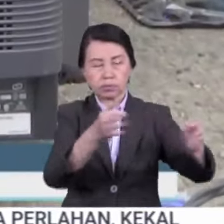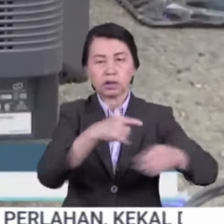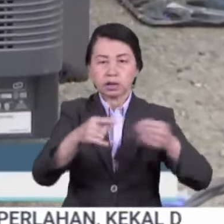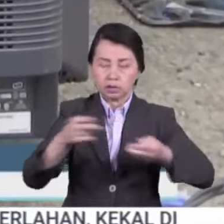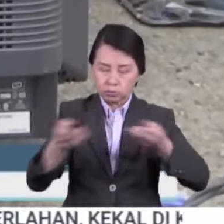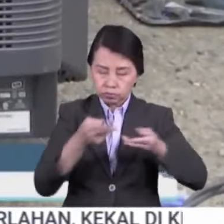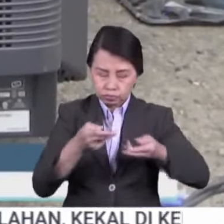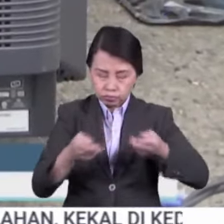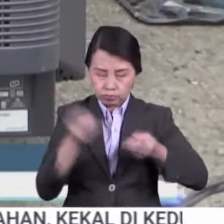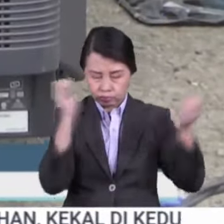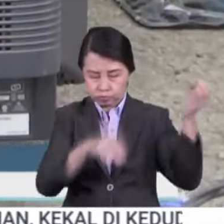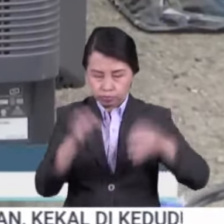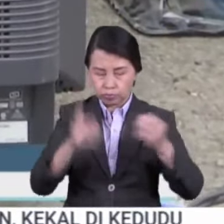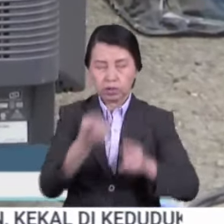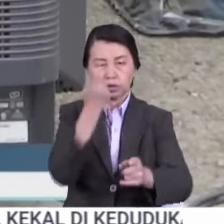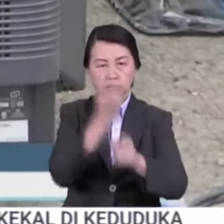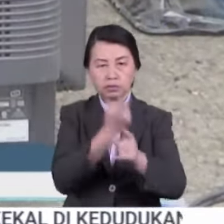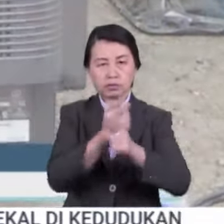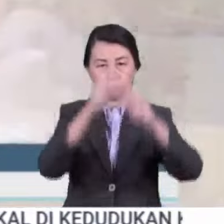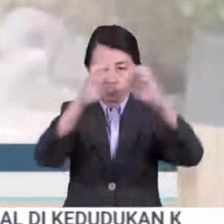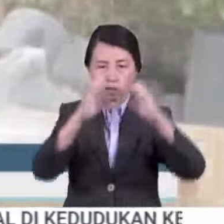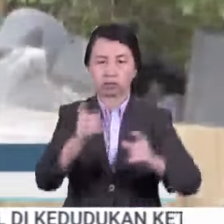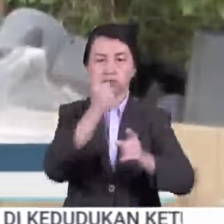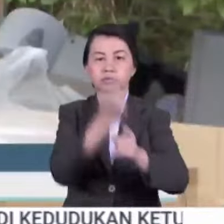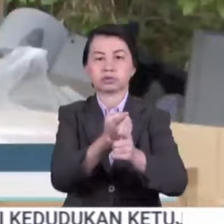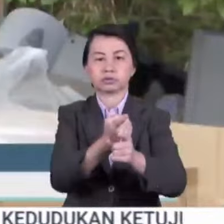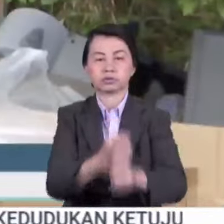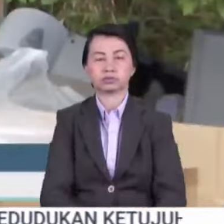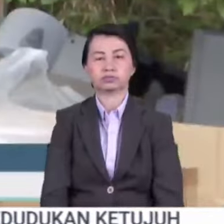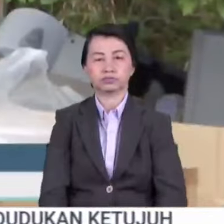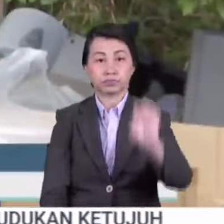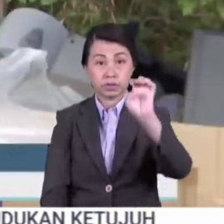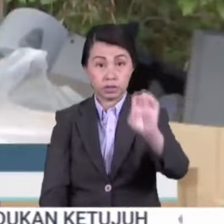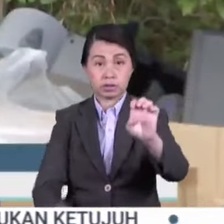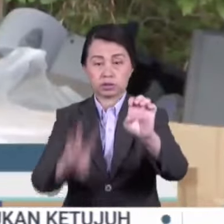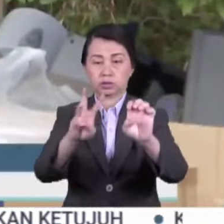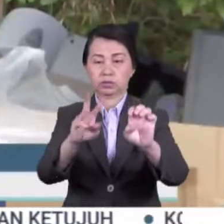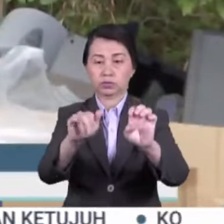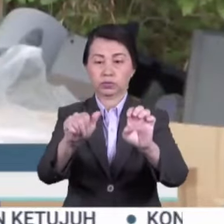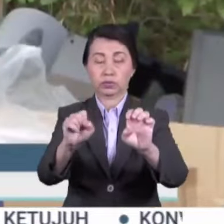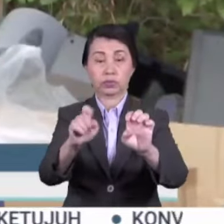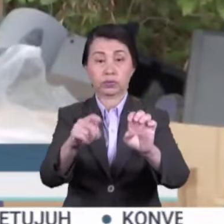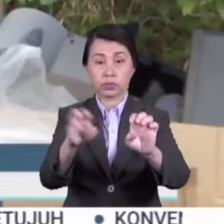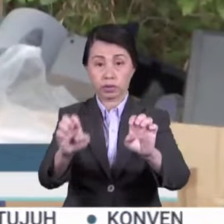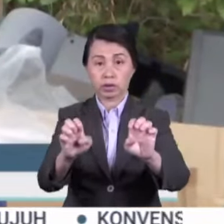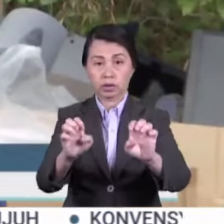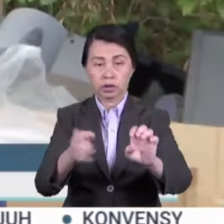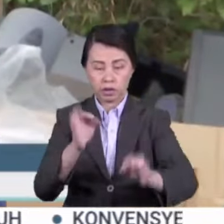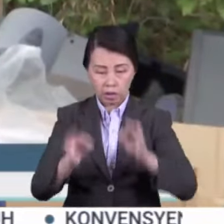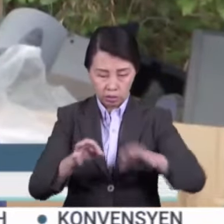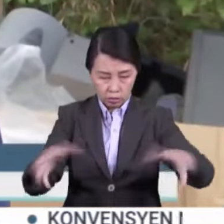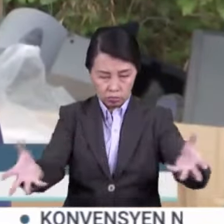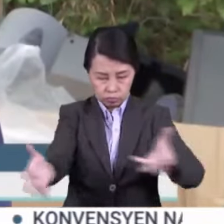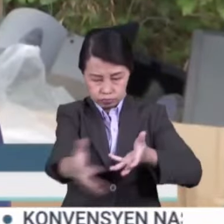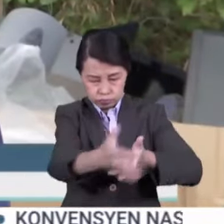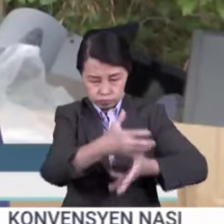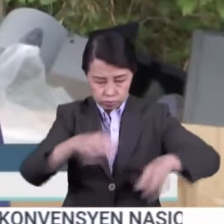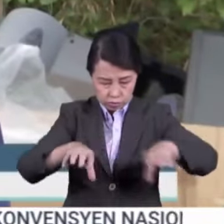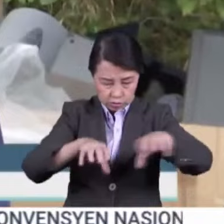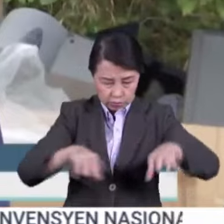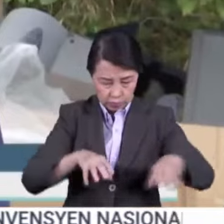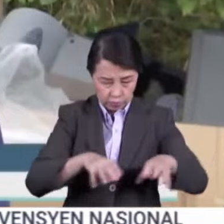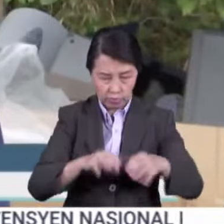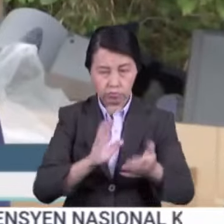pengurusan e-waste yang sistematik. E-waste ni di jana dia boleh jadi beberapa punca lah, dan punca yang